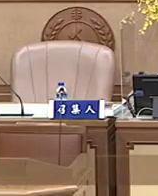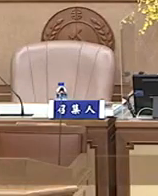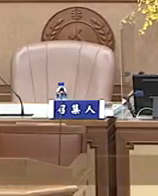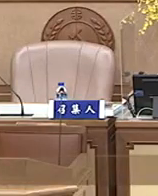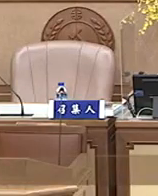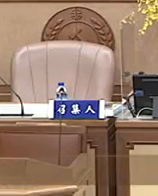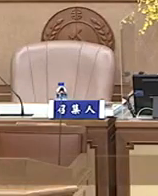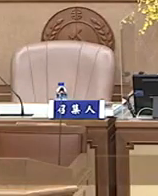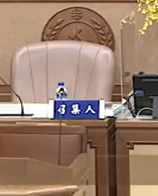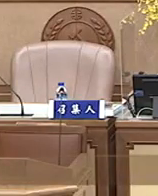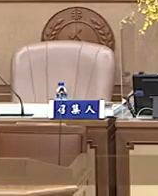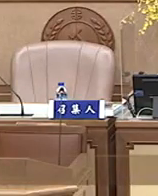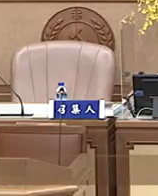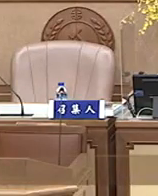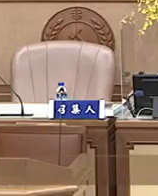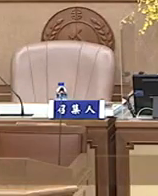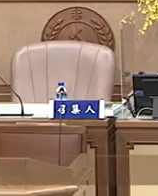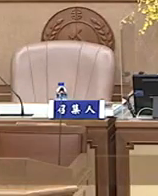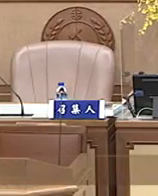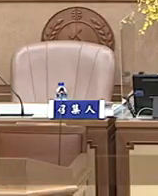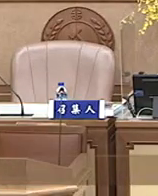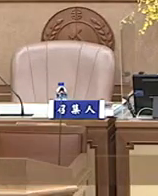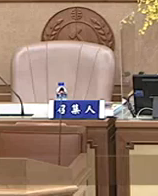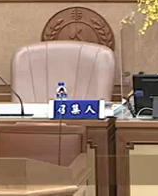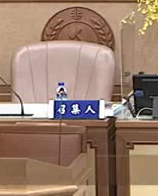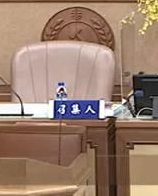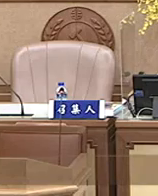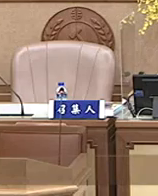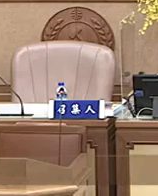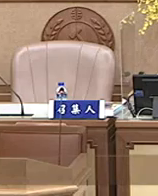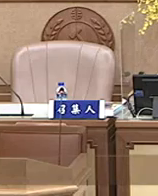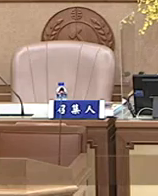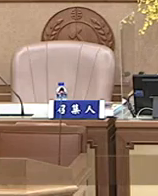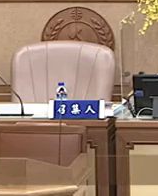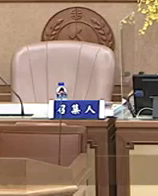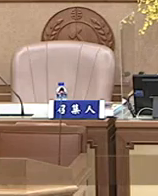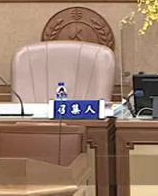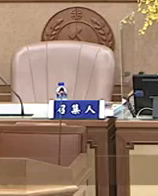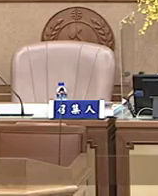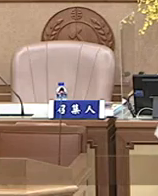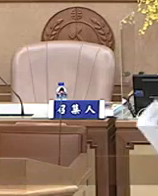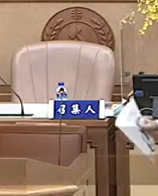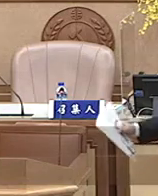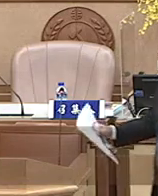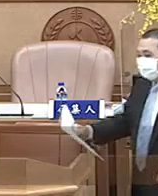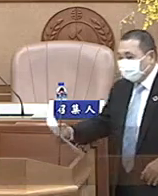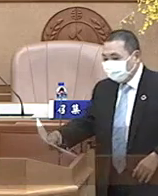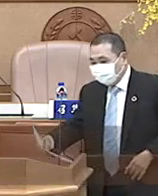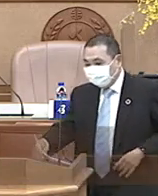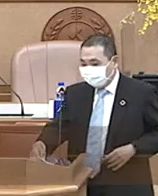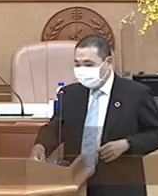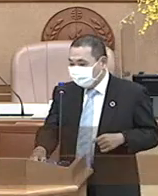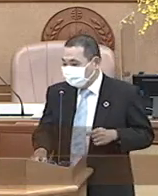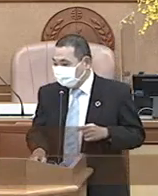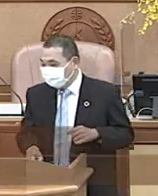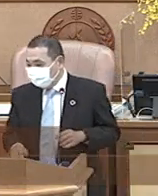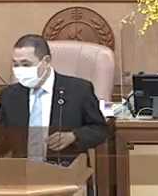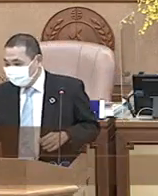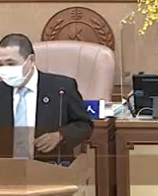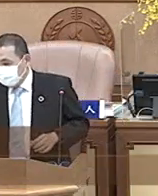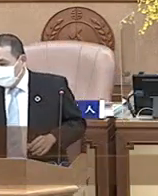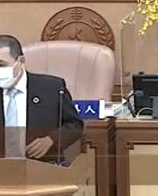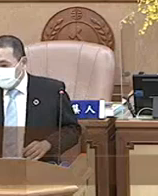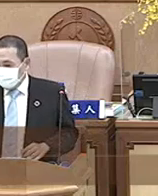谢谢主席，请市长。 来，请侯市长。 市长早，市长，您有很多不可回避的挑